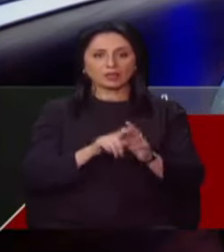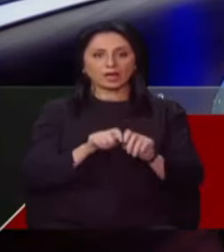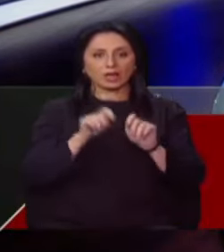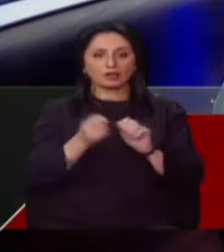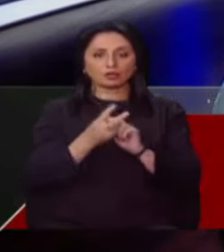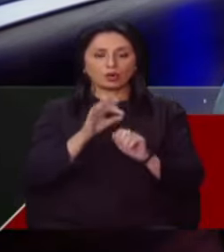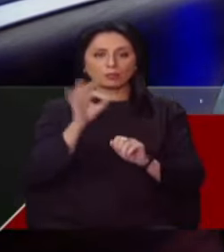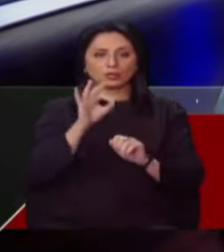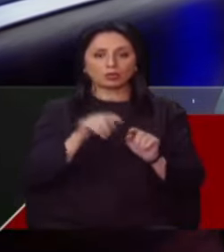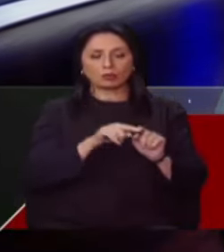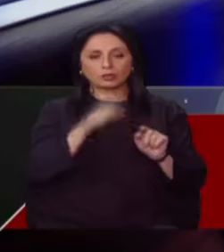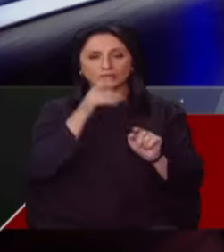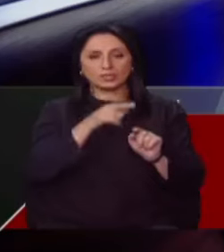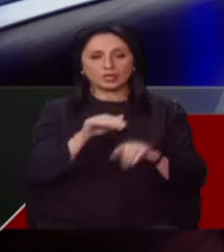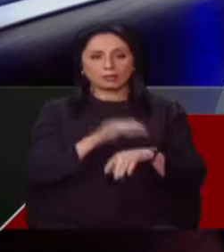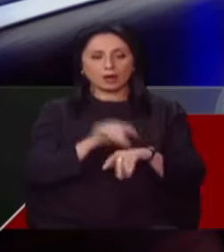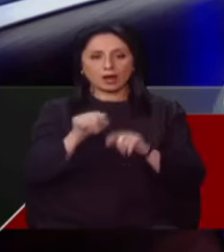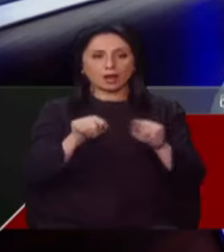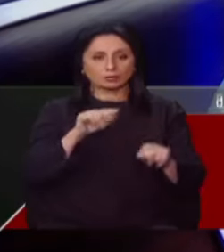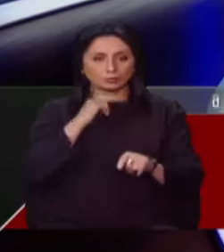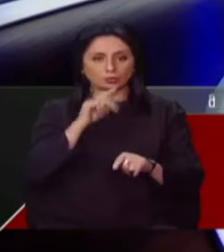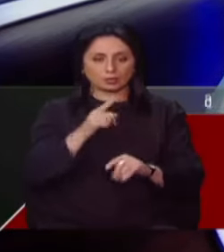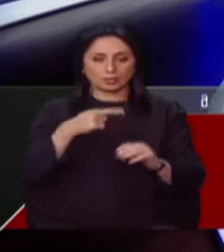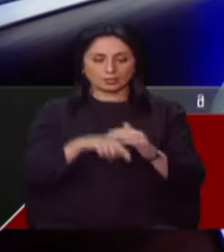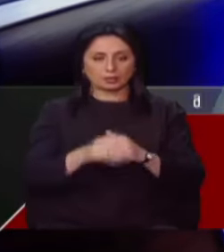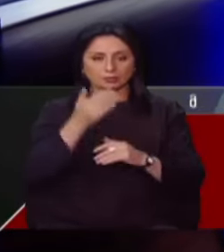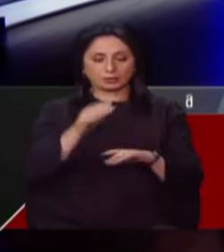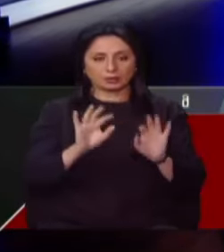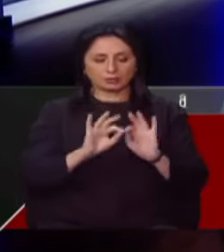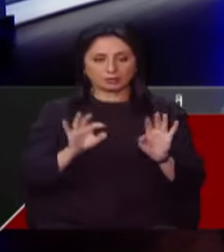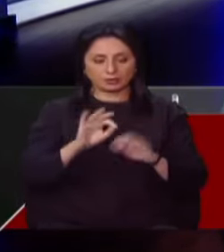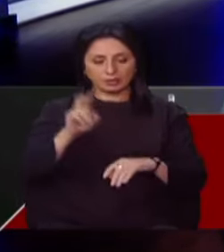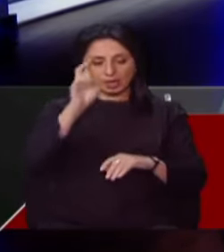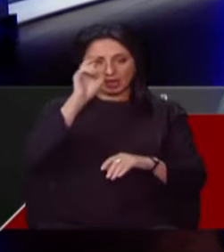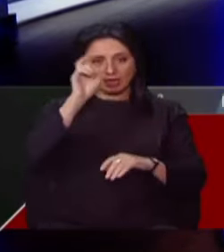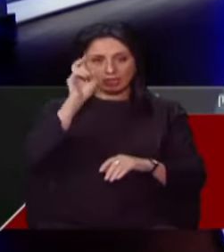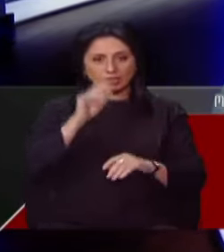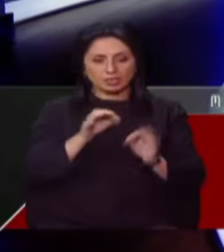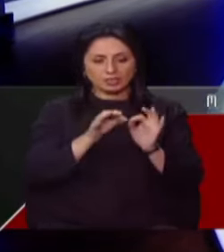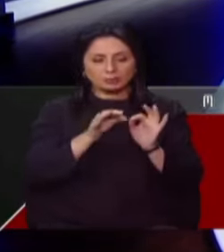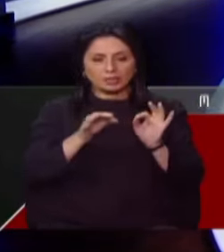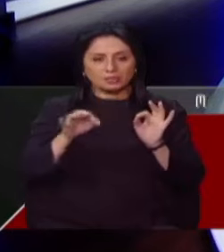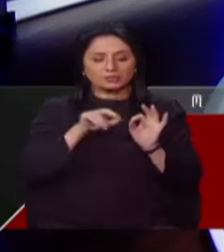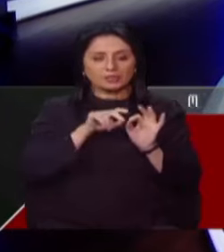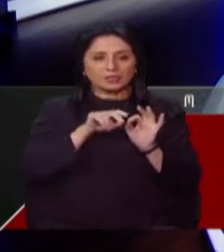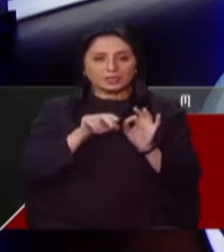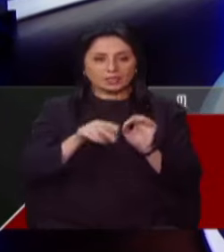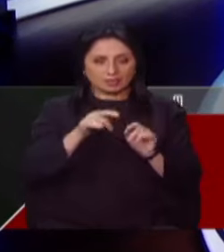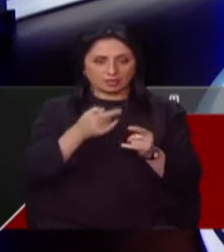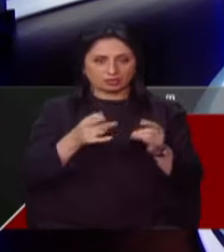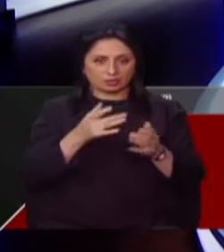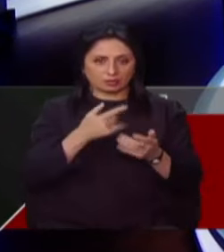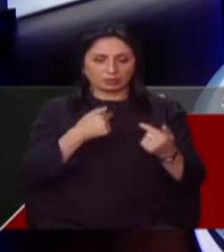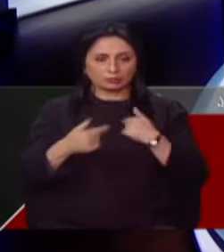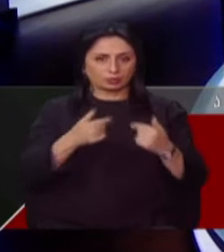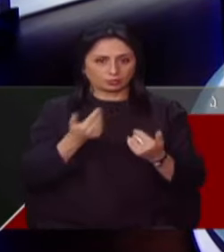განვლილ 12 წელს აფასებს და იმ ფაქტორებზე აკეთებს აქცენტს, რის გამოც მისივე განმარტებით ხელისუფლებას ბეწვის ხიდზე უწევდა და უწევს სიარული.